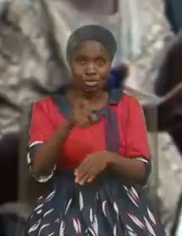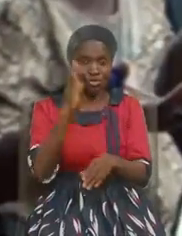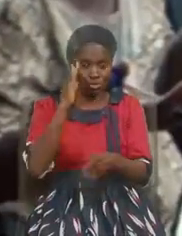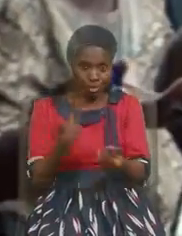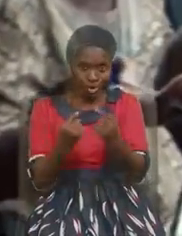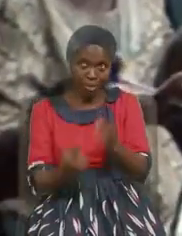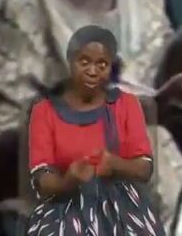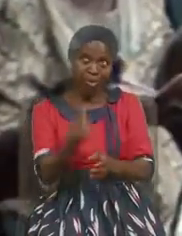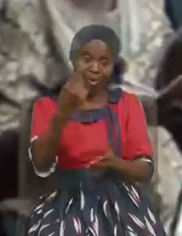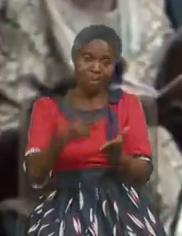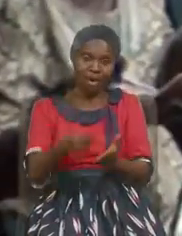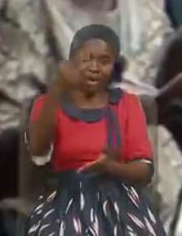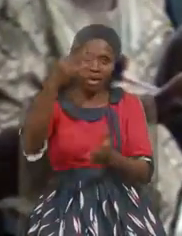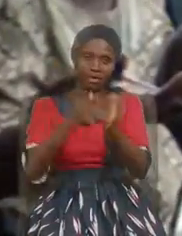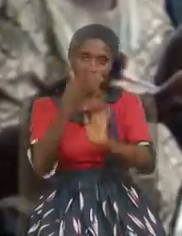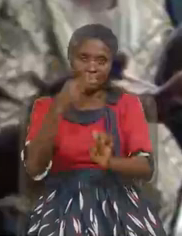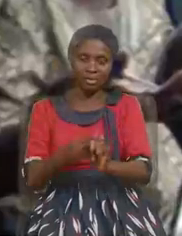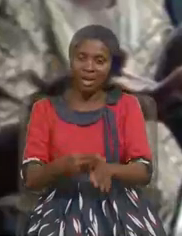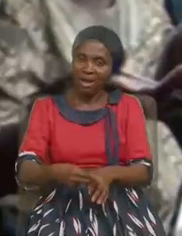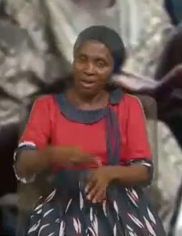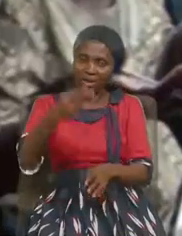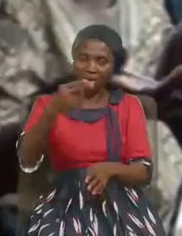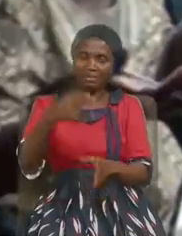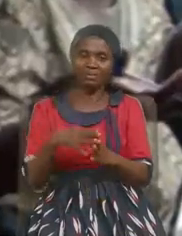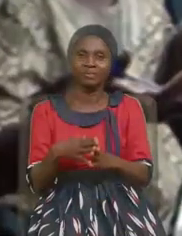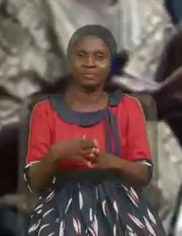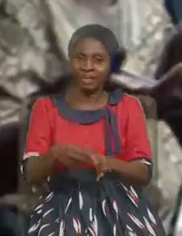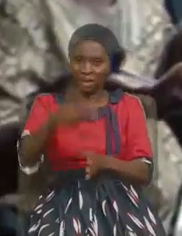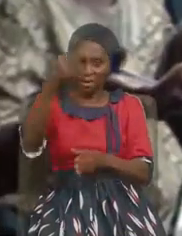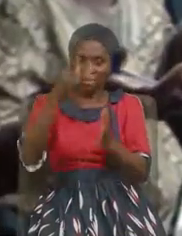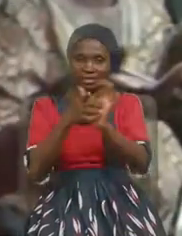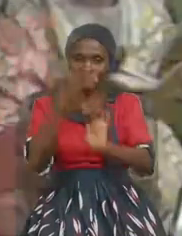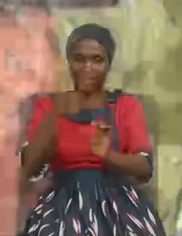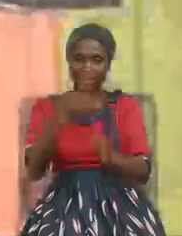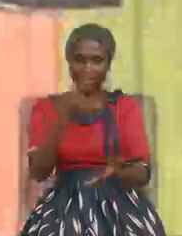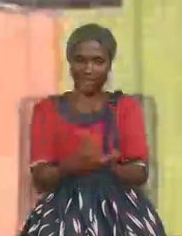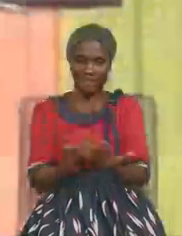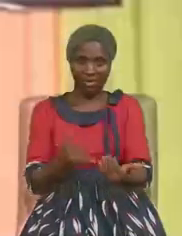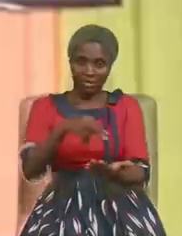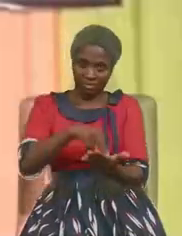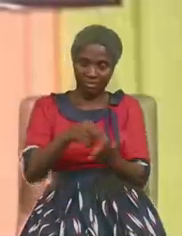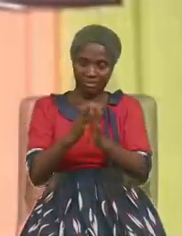haut. Plus haut, plus haut. Lève-toi alors et reçois.